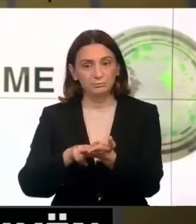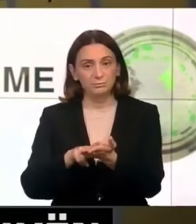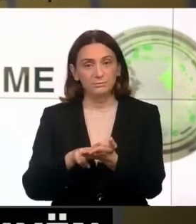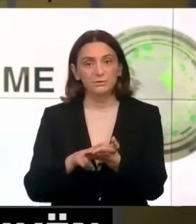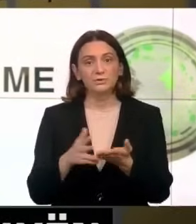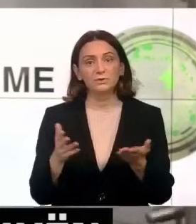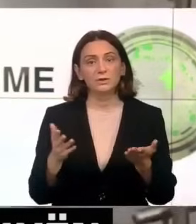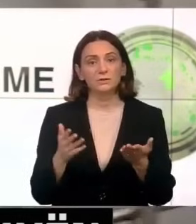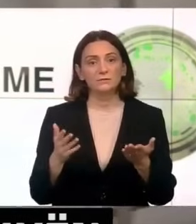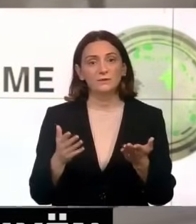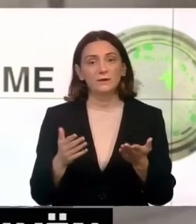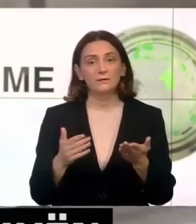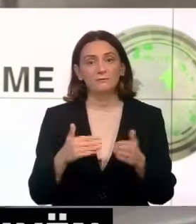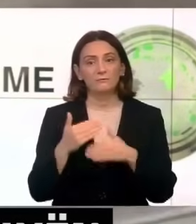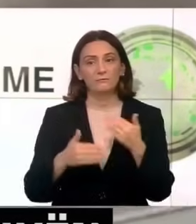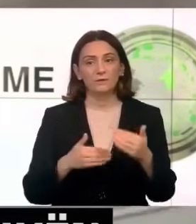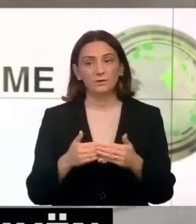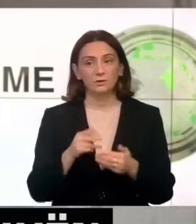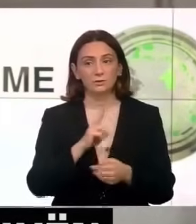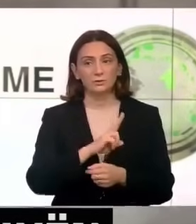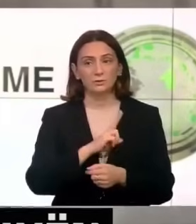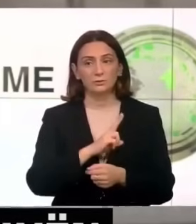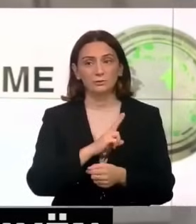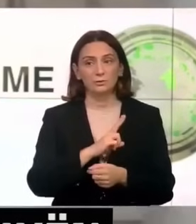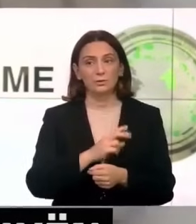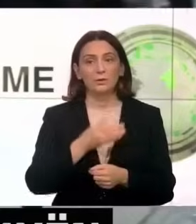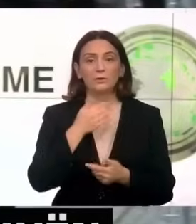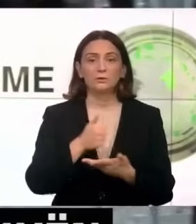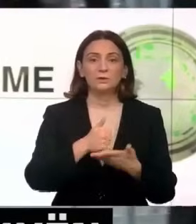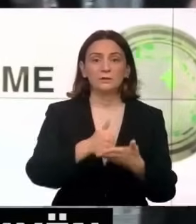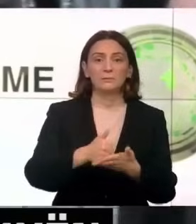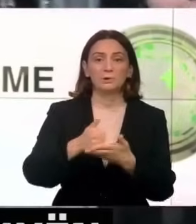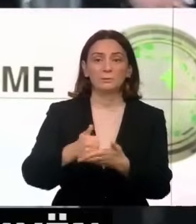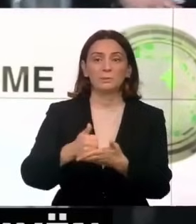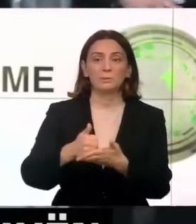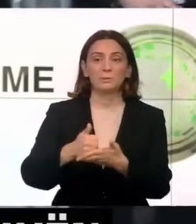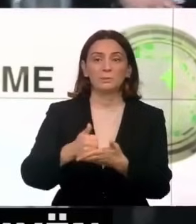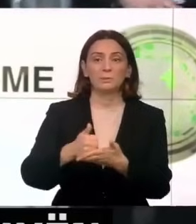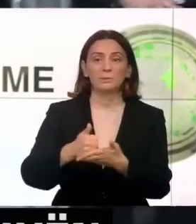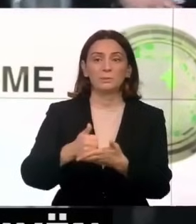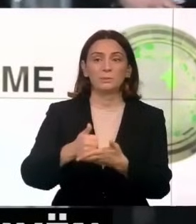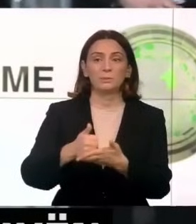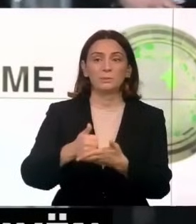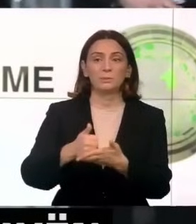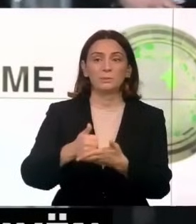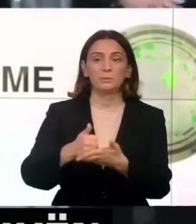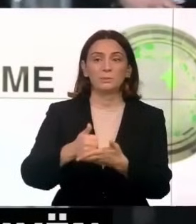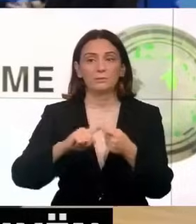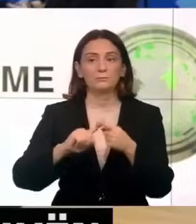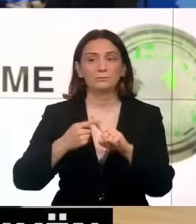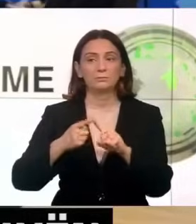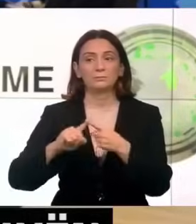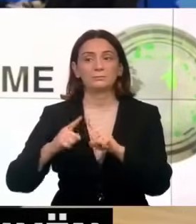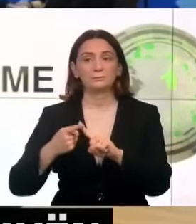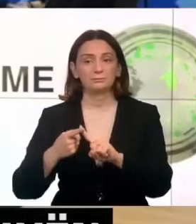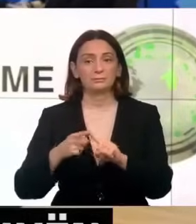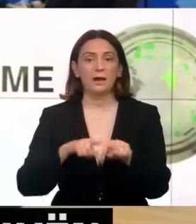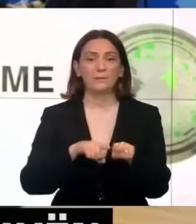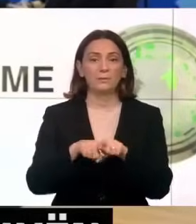se si Monika Kryemadhi favorizoi kushërirën e saj për futje në tregun e fibrave optike. Del